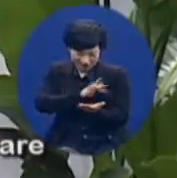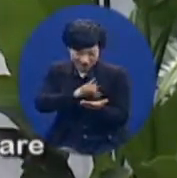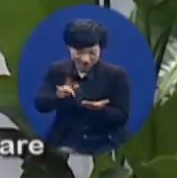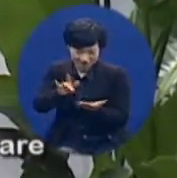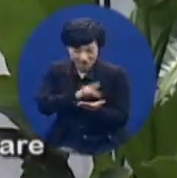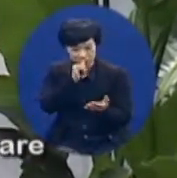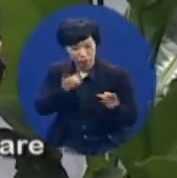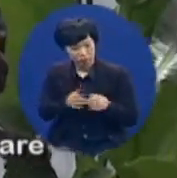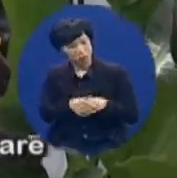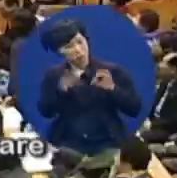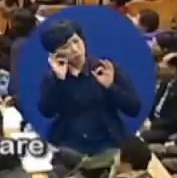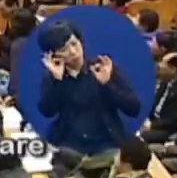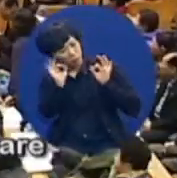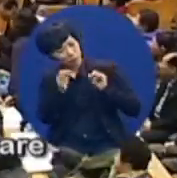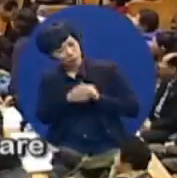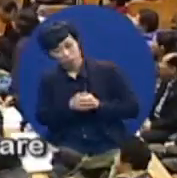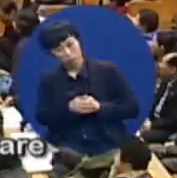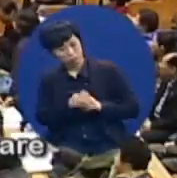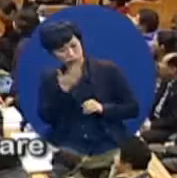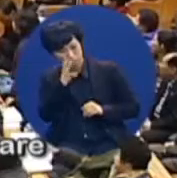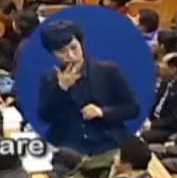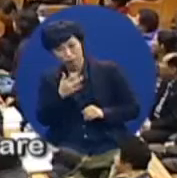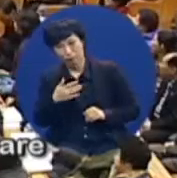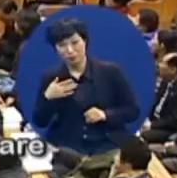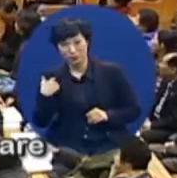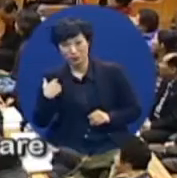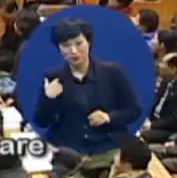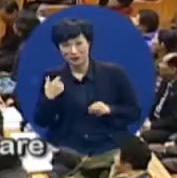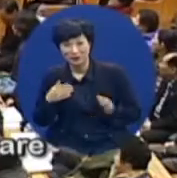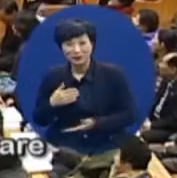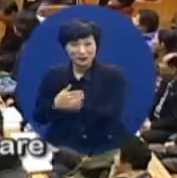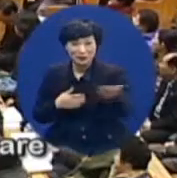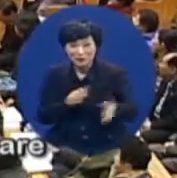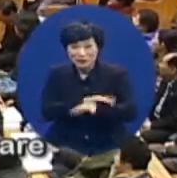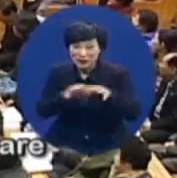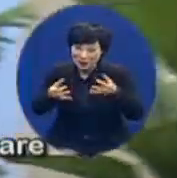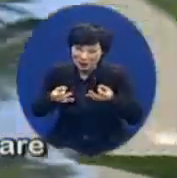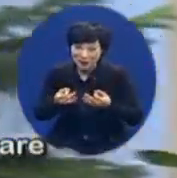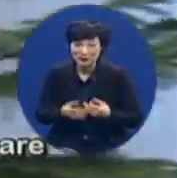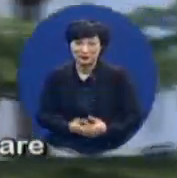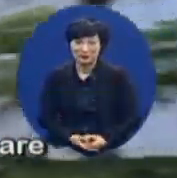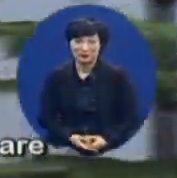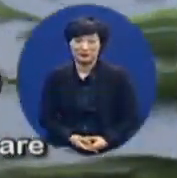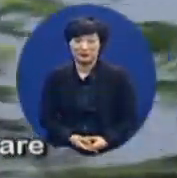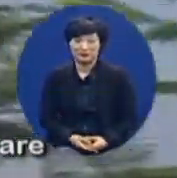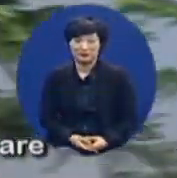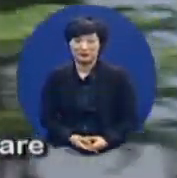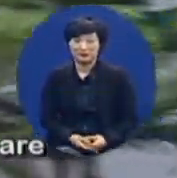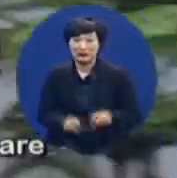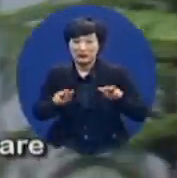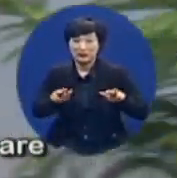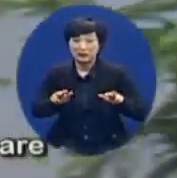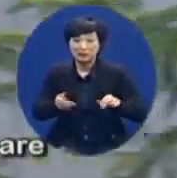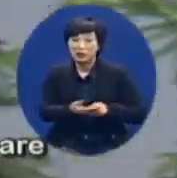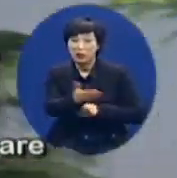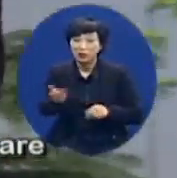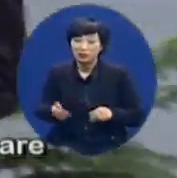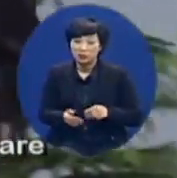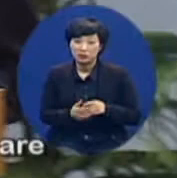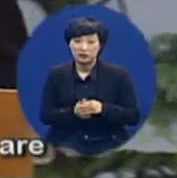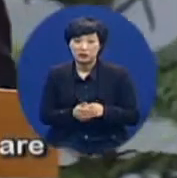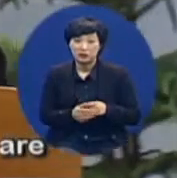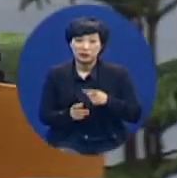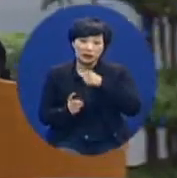난 전혀 모르겠어요 응 우리 잘 들어야 돼 어 지금은 전부 다 타락이